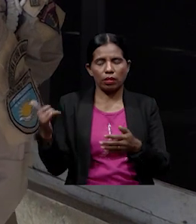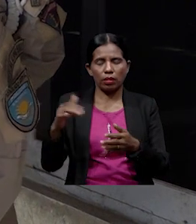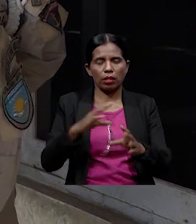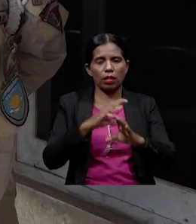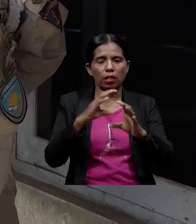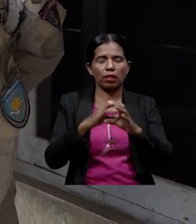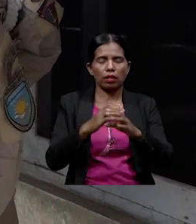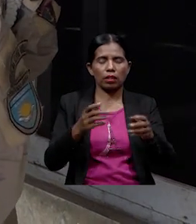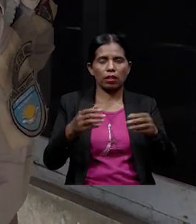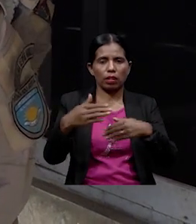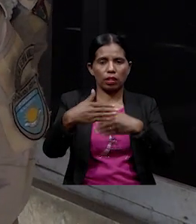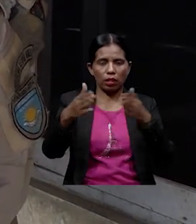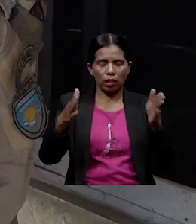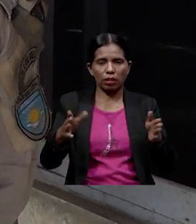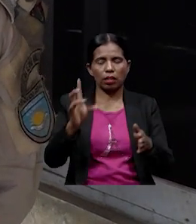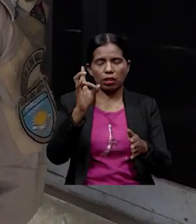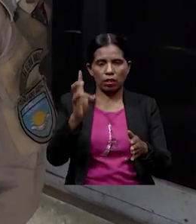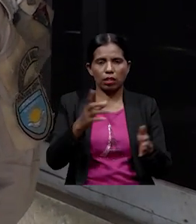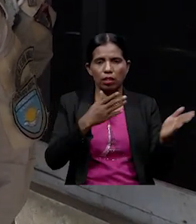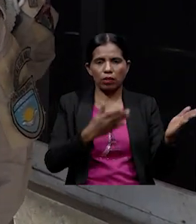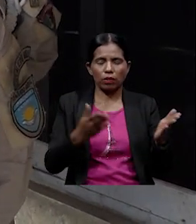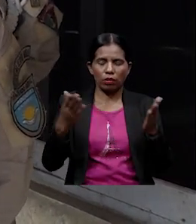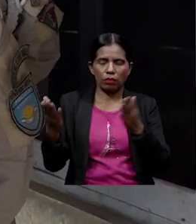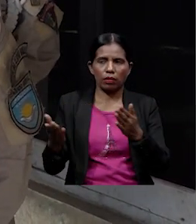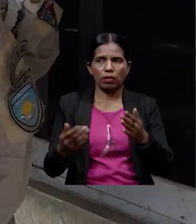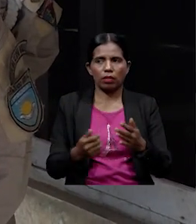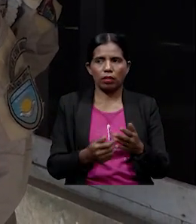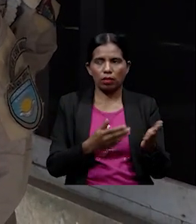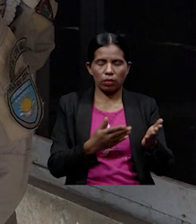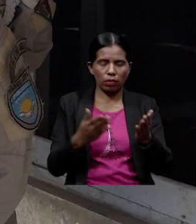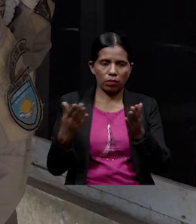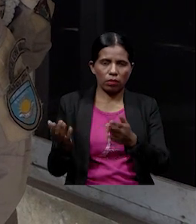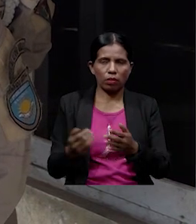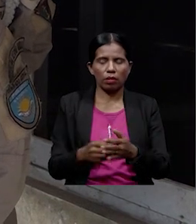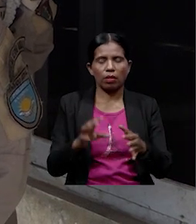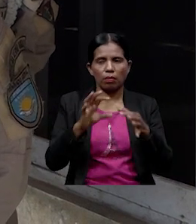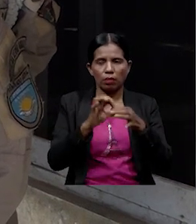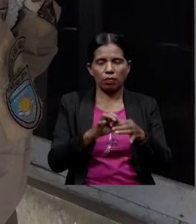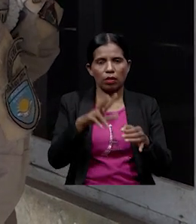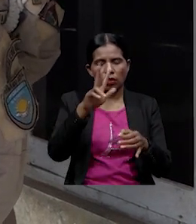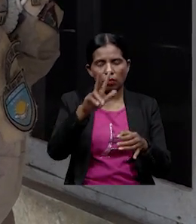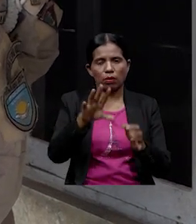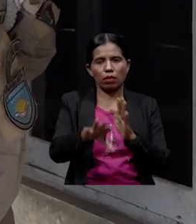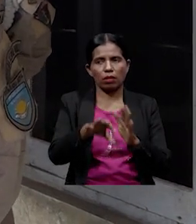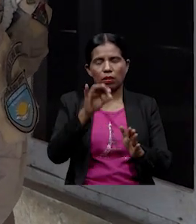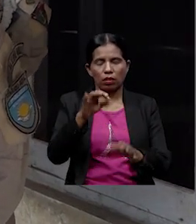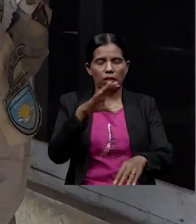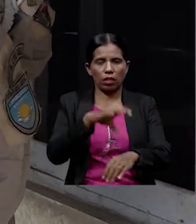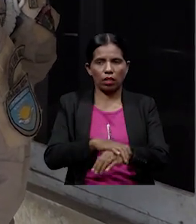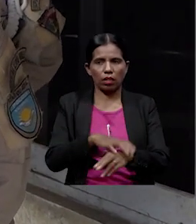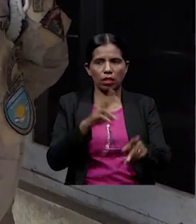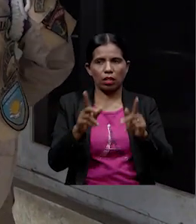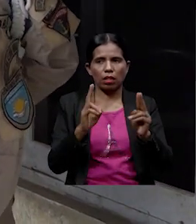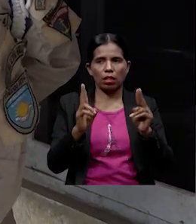nene hatun es ro direta mai a tre atu tula sai ma memos na intol ne heta o di hal captura ke das sira